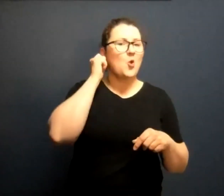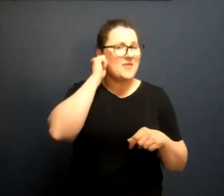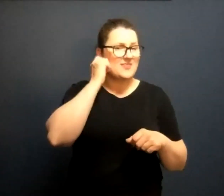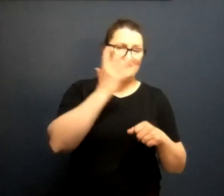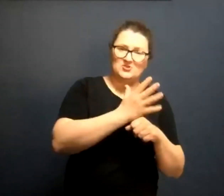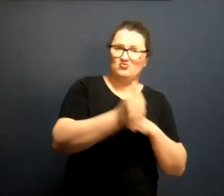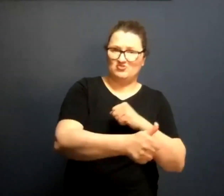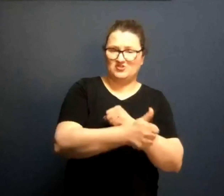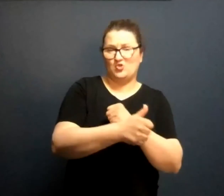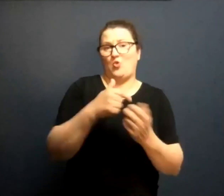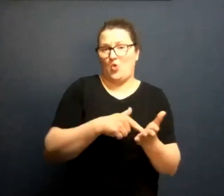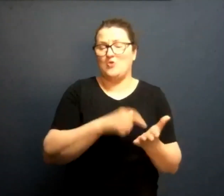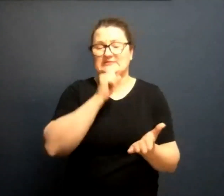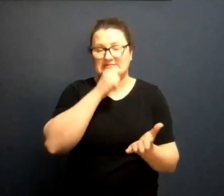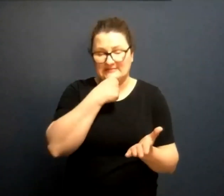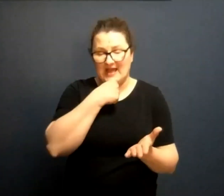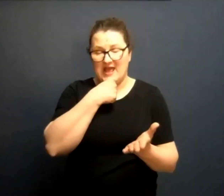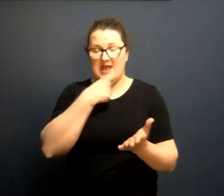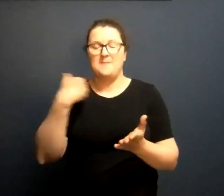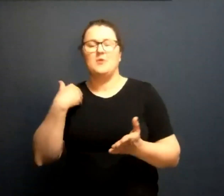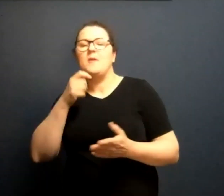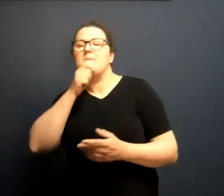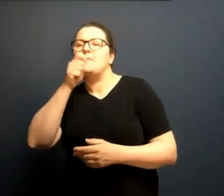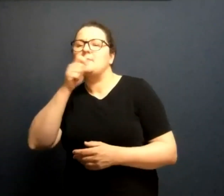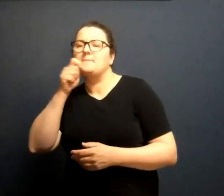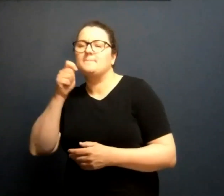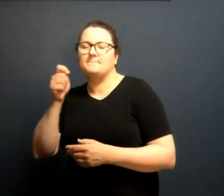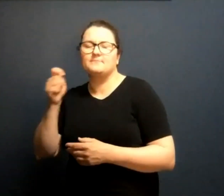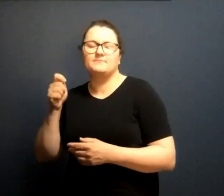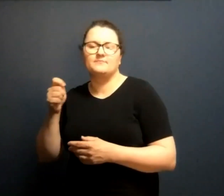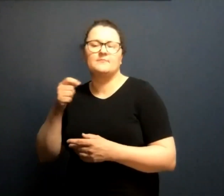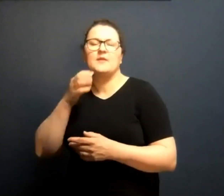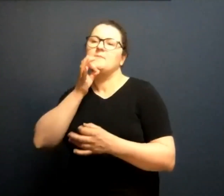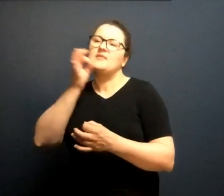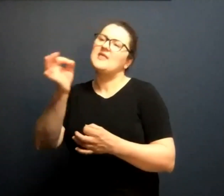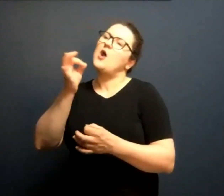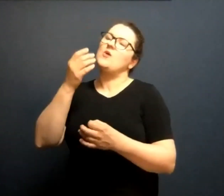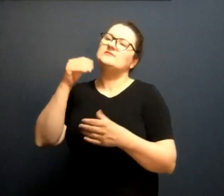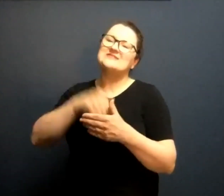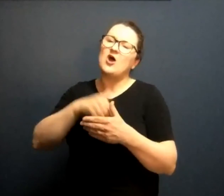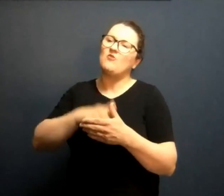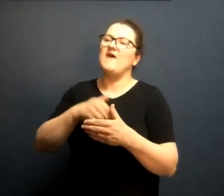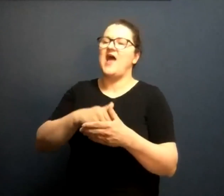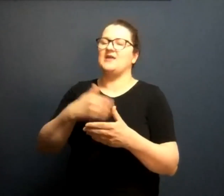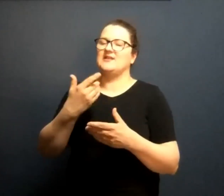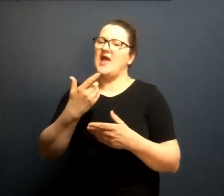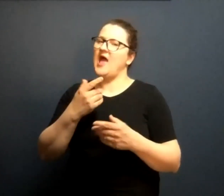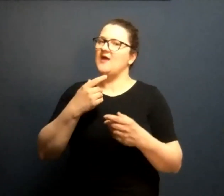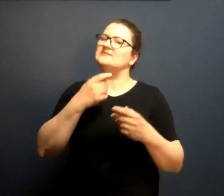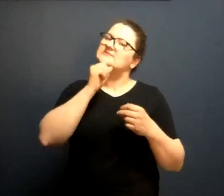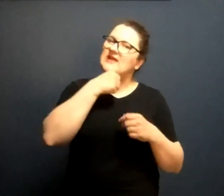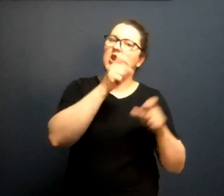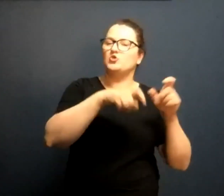Cebosowski sondaż, który pytał o pewne zachowania, które przystoją ludziom starym w sferze publicznej. To jest